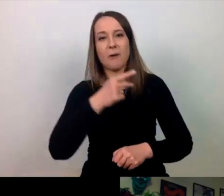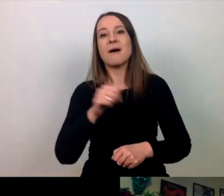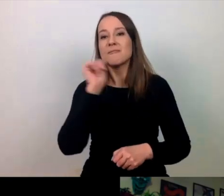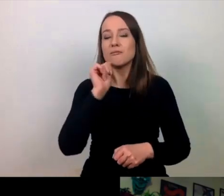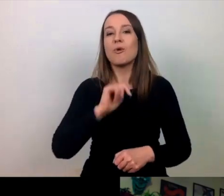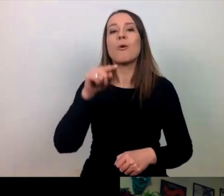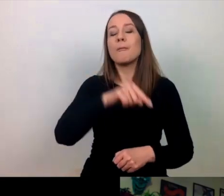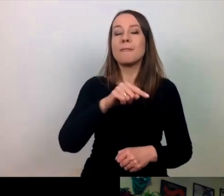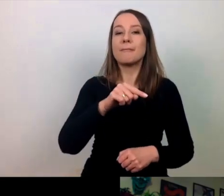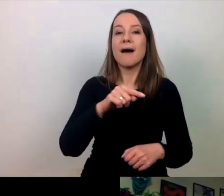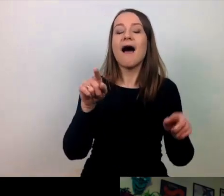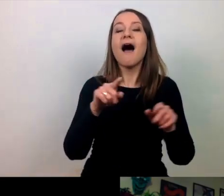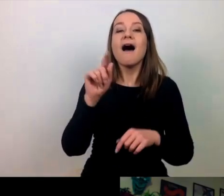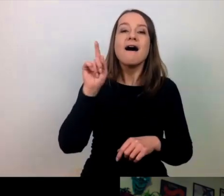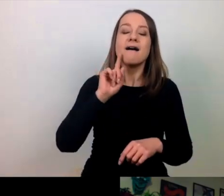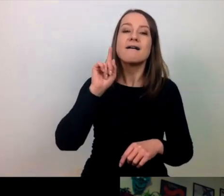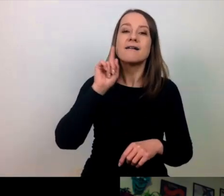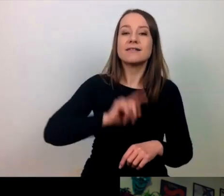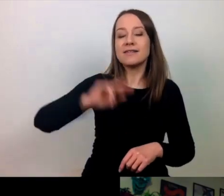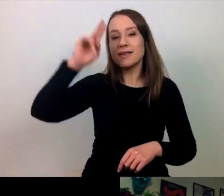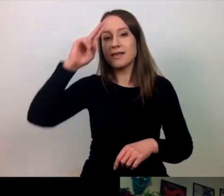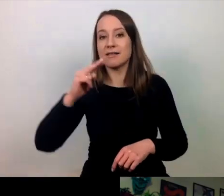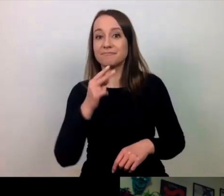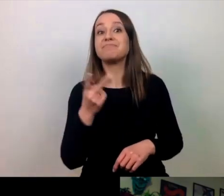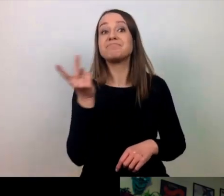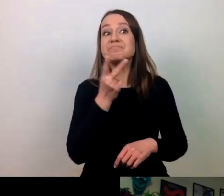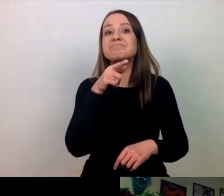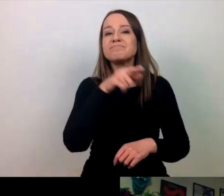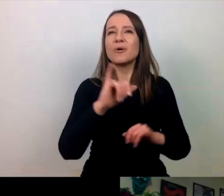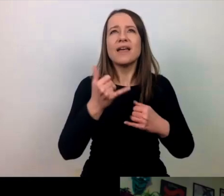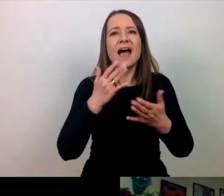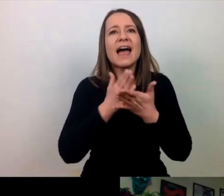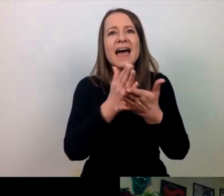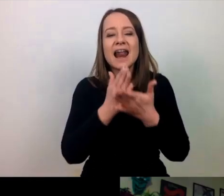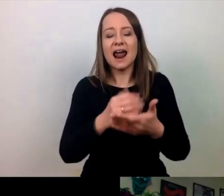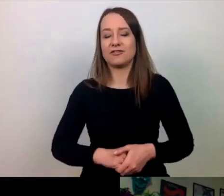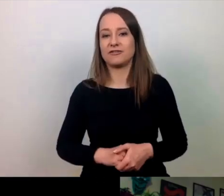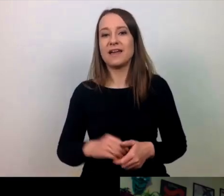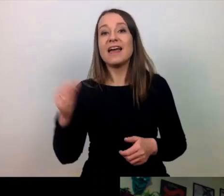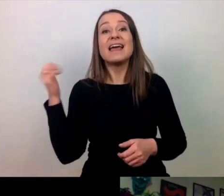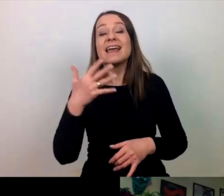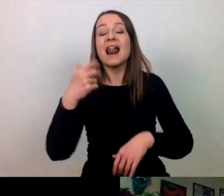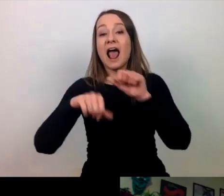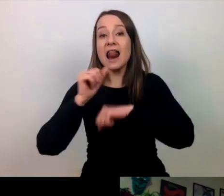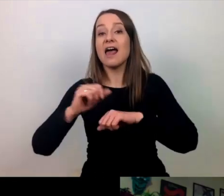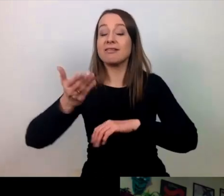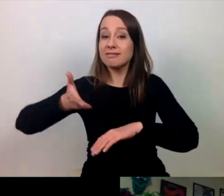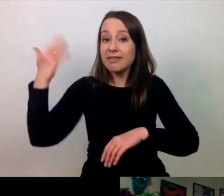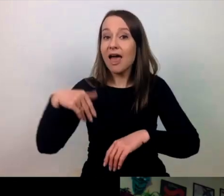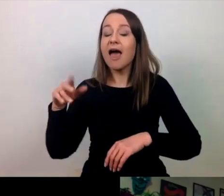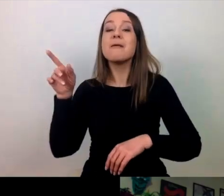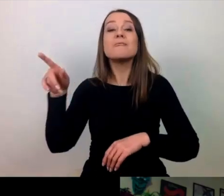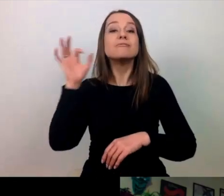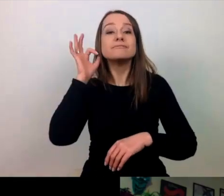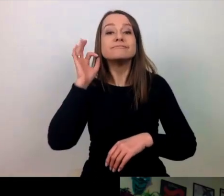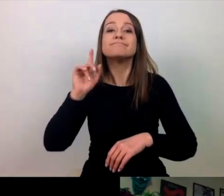Natasza Richardson, która była partnerką życiową Liama Neesona i matką tego aktora, kilka lat temu zginęła w nieszczęśliwym wypadku.